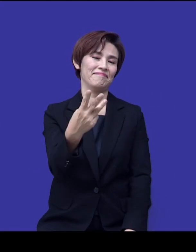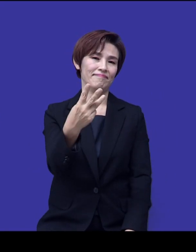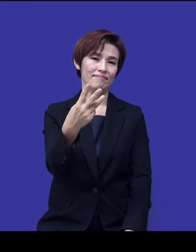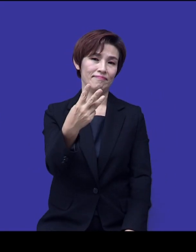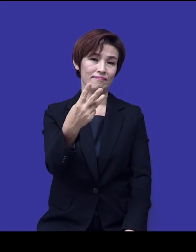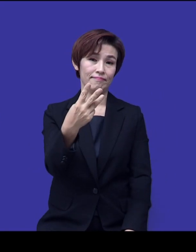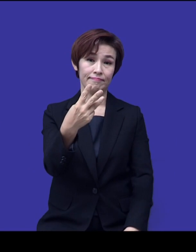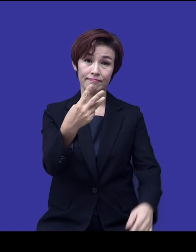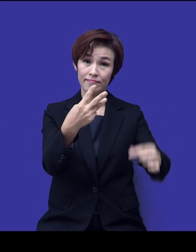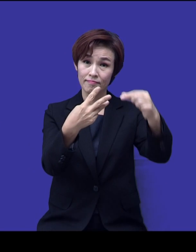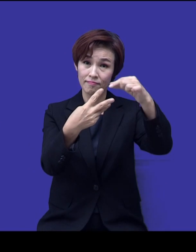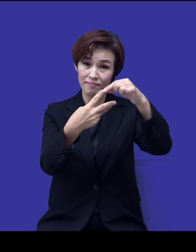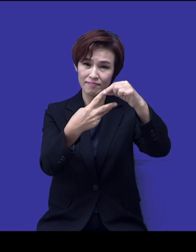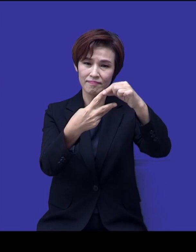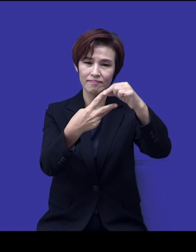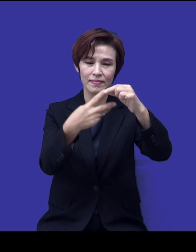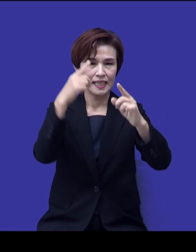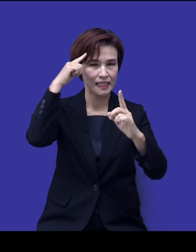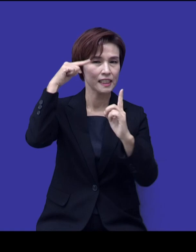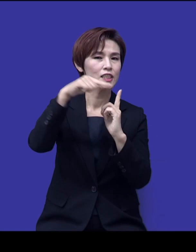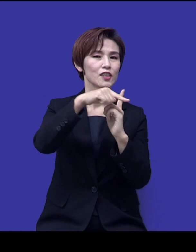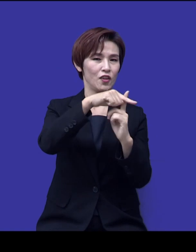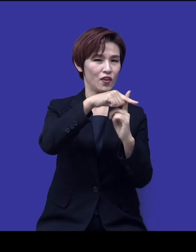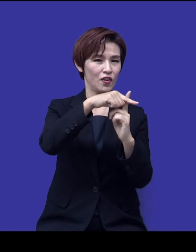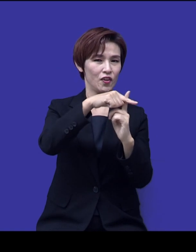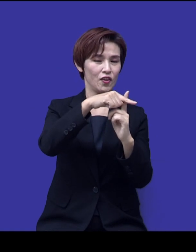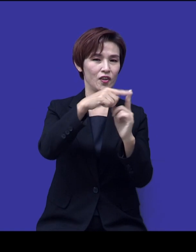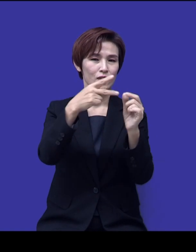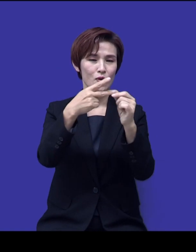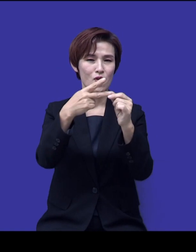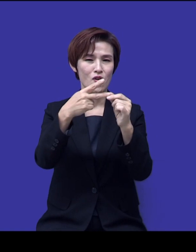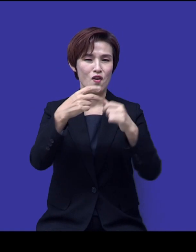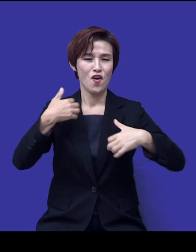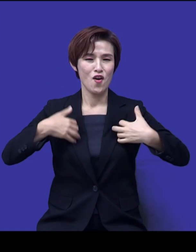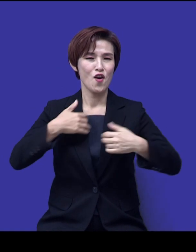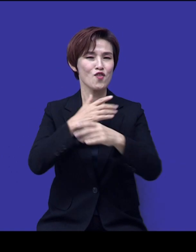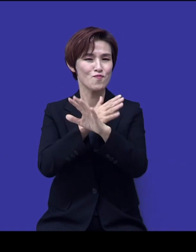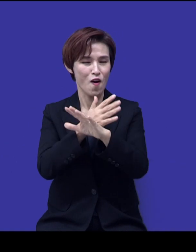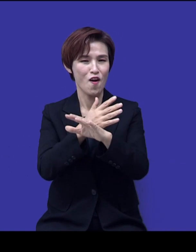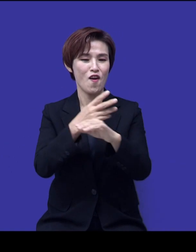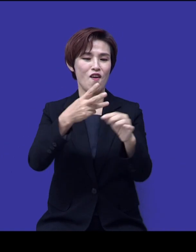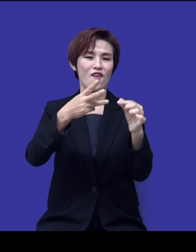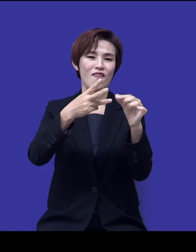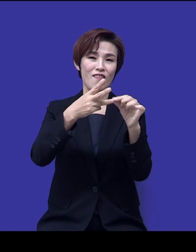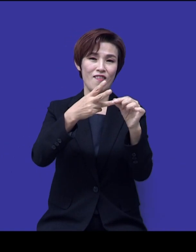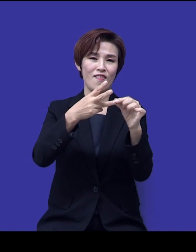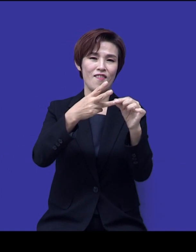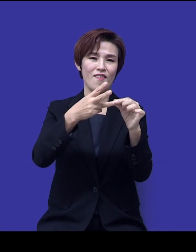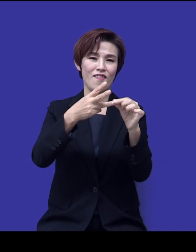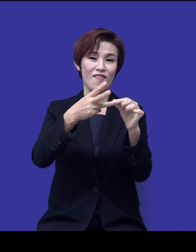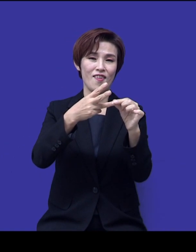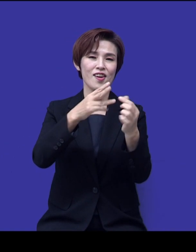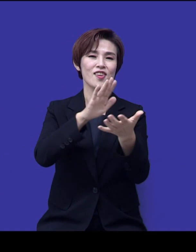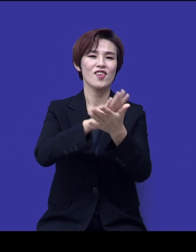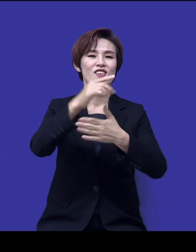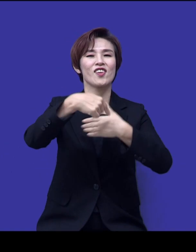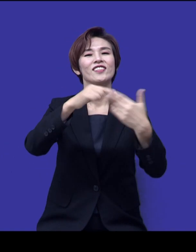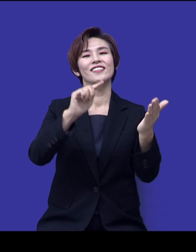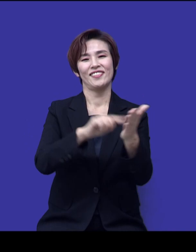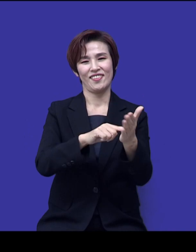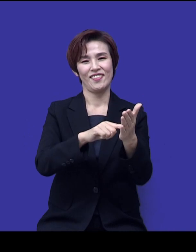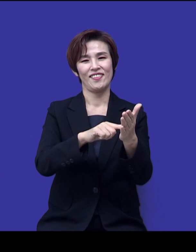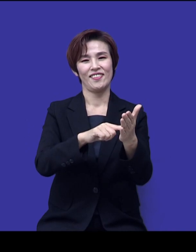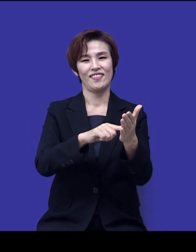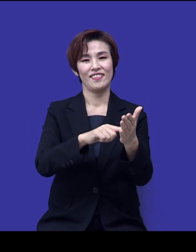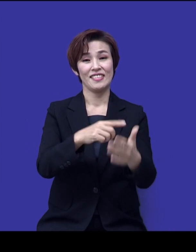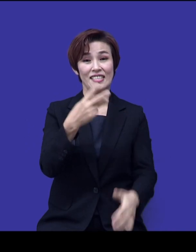바로 긍정. 예예. 예. 그리고 유머. 예. 그리고 네. 지금도 변함없이 가슴뛰게 하는 열정. 그렇죠, 네.